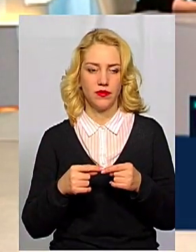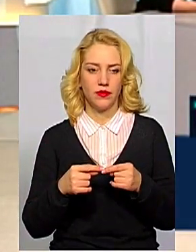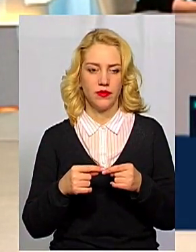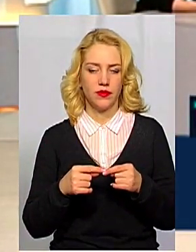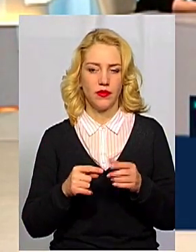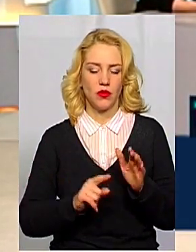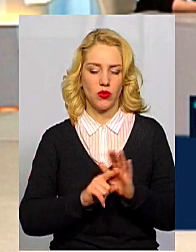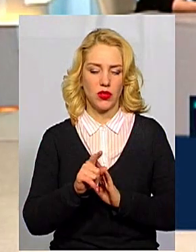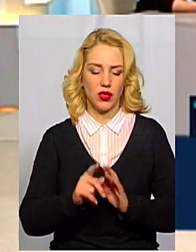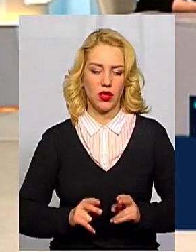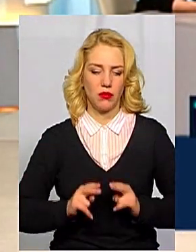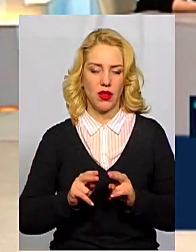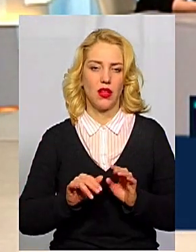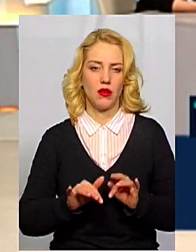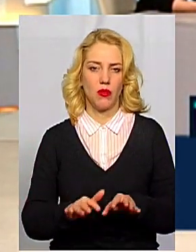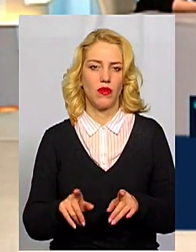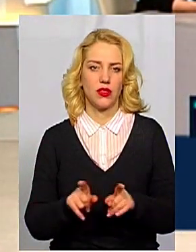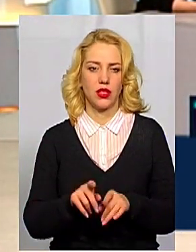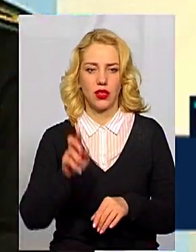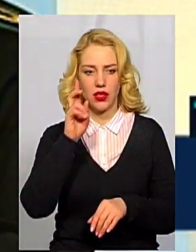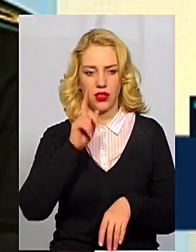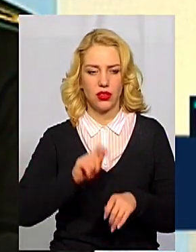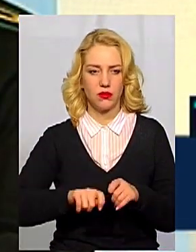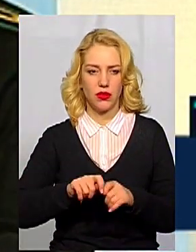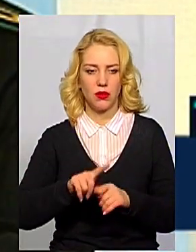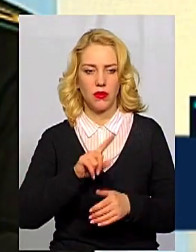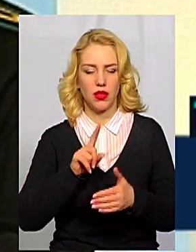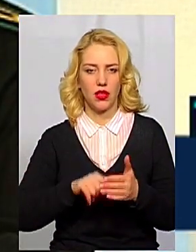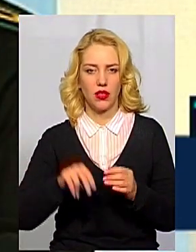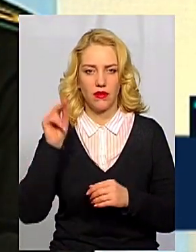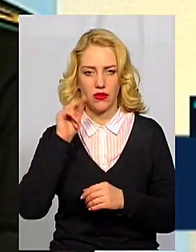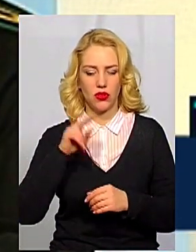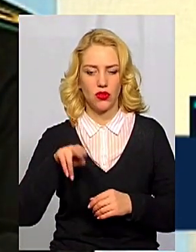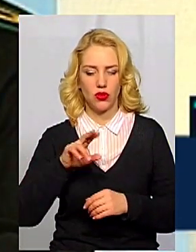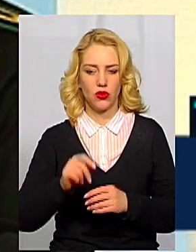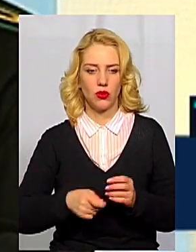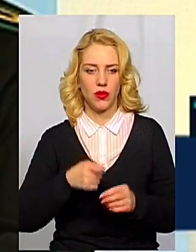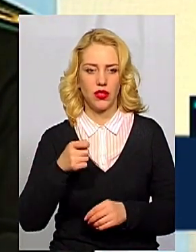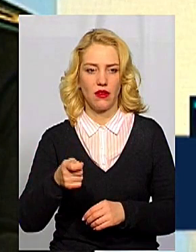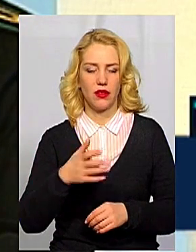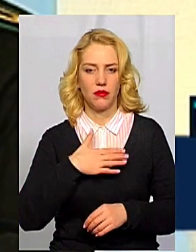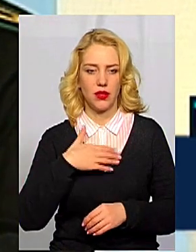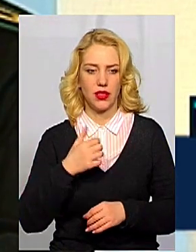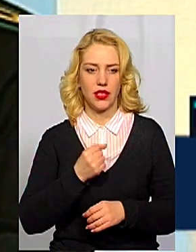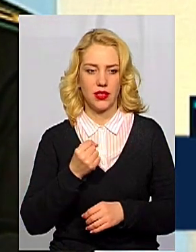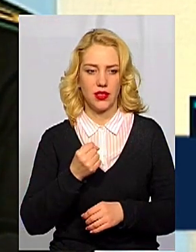порушення провадження кримінального, також Держекоінспекцію зараз питання це вивчається щодо пред'явлення претензії,